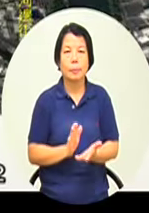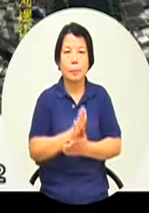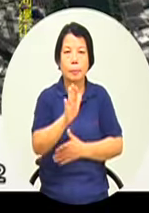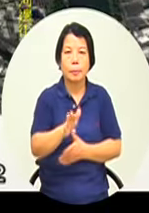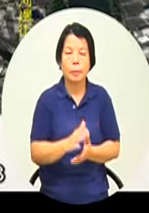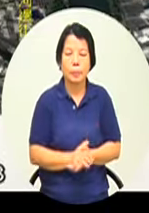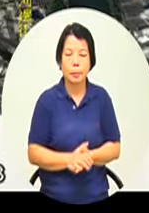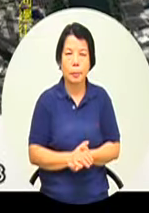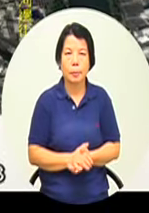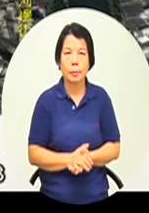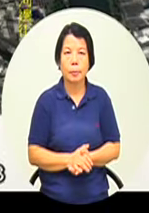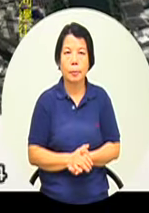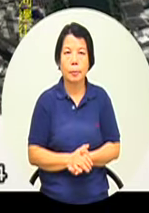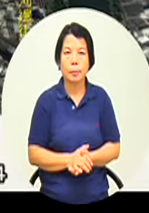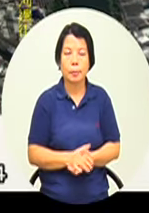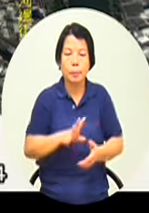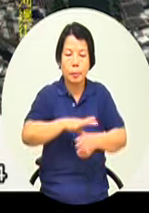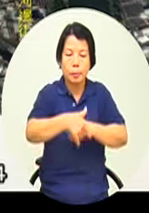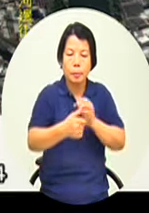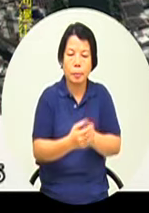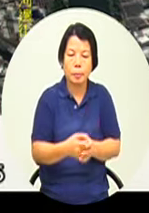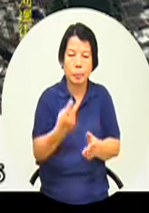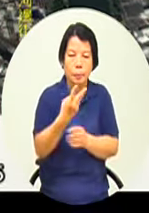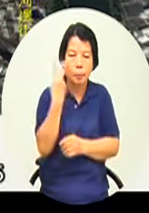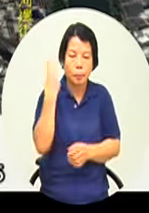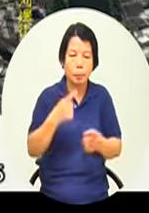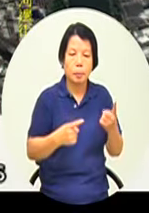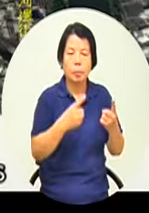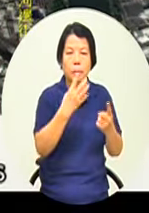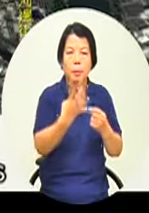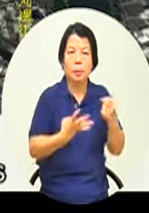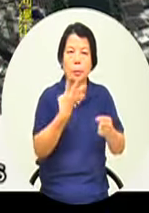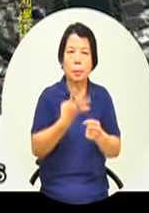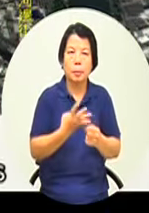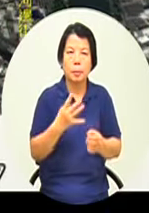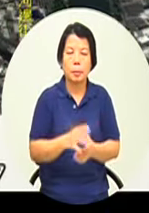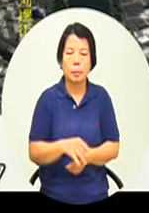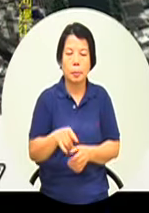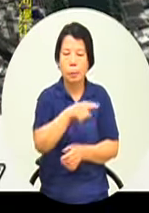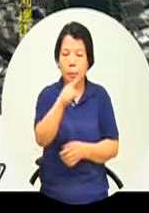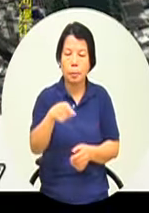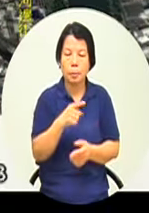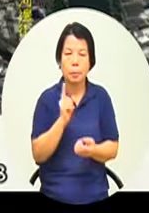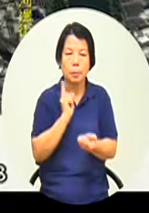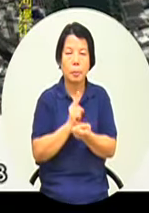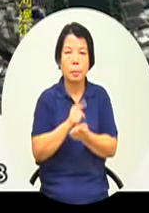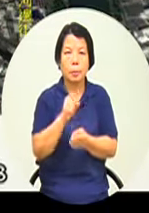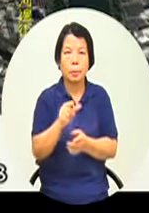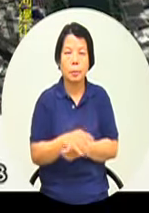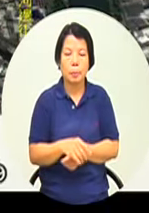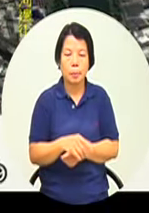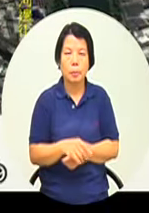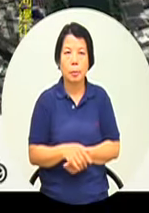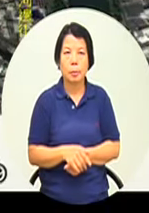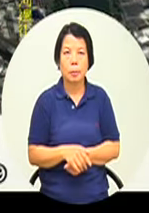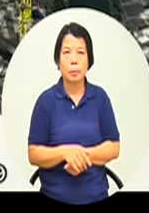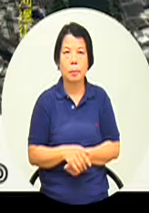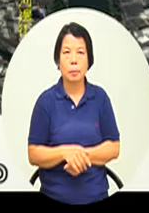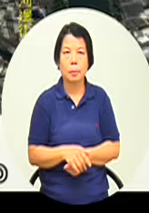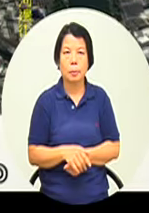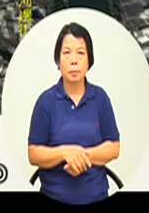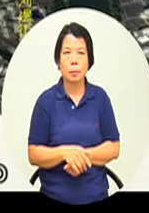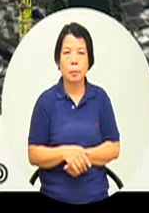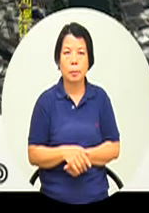果没记错的话，包括前年104年，大家可能对104年应该是